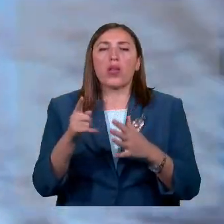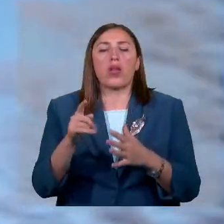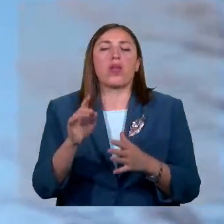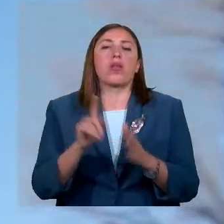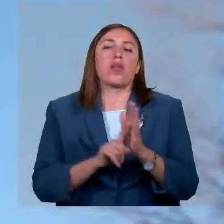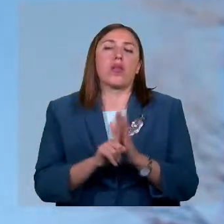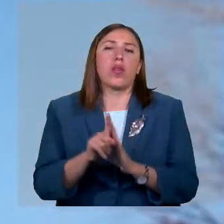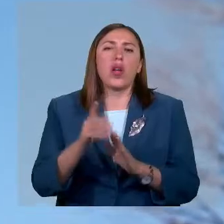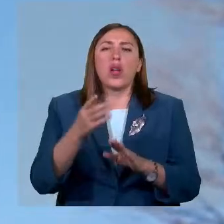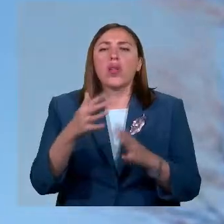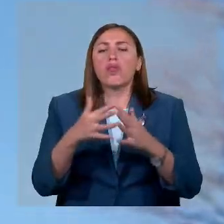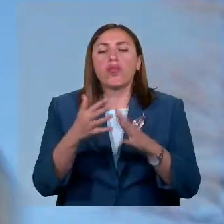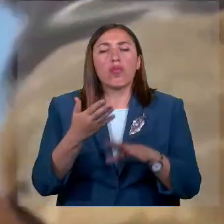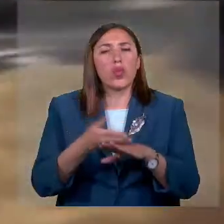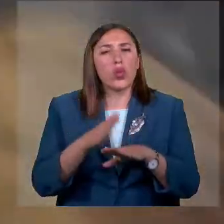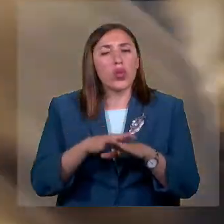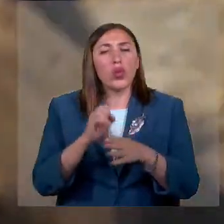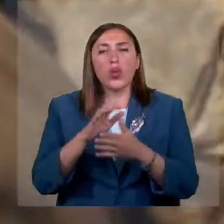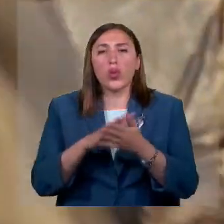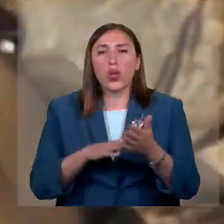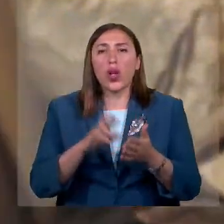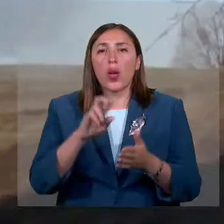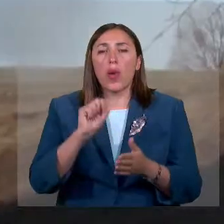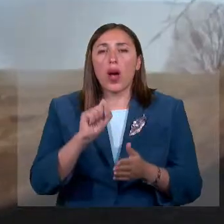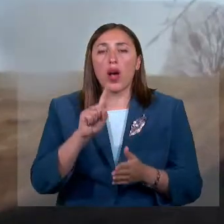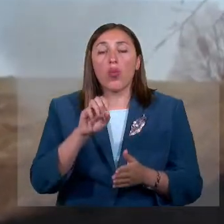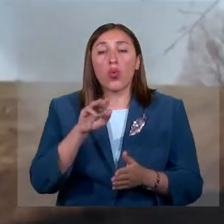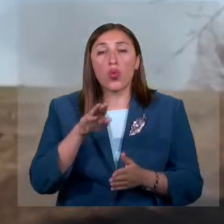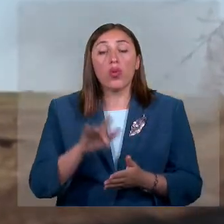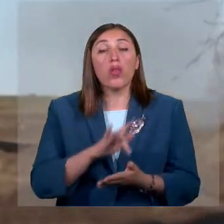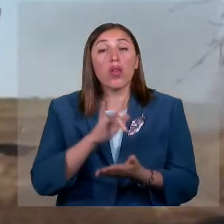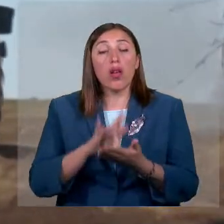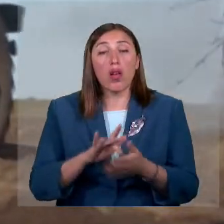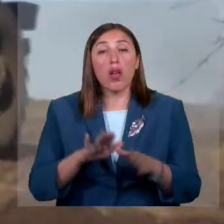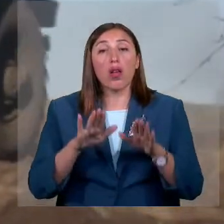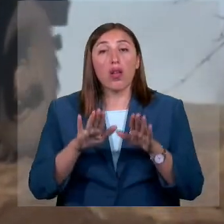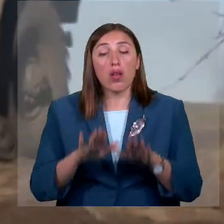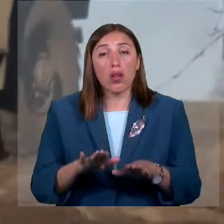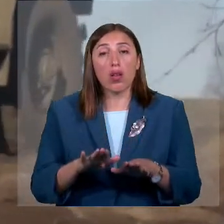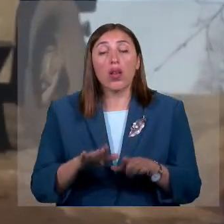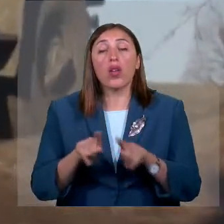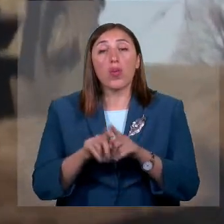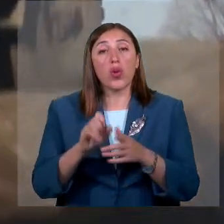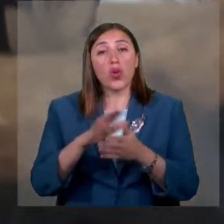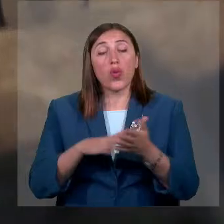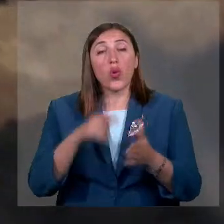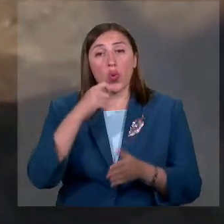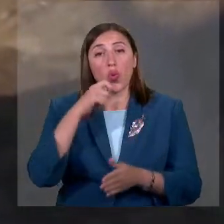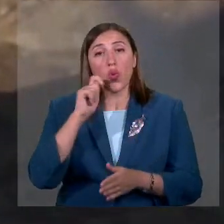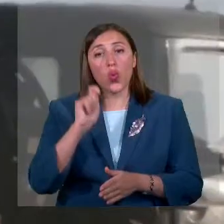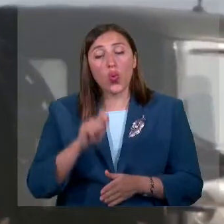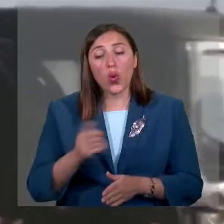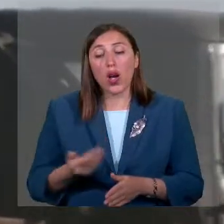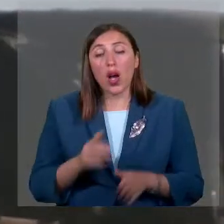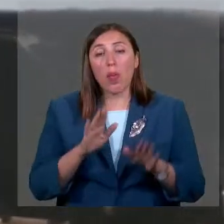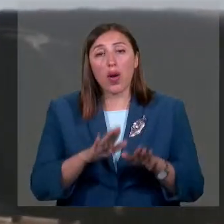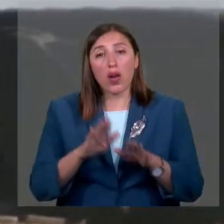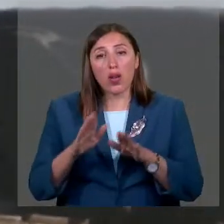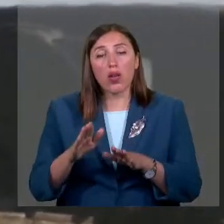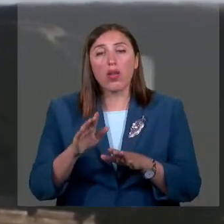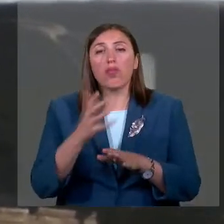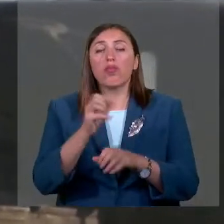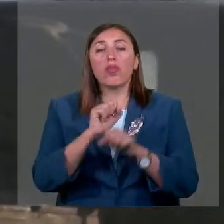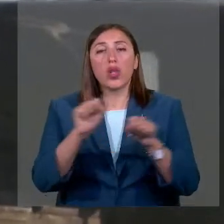հարձակումների դեմ։ Ծանր մարտերը շարունակվում են նաեւ Բախմուտ քաղաքի մոտ։ Միաժամանակ շարունակվում են նաեւ ուկրաինական բնակավայրերի